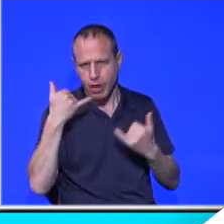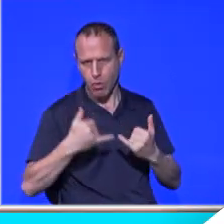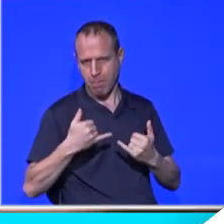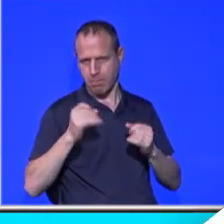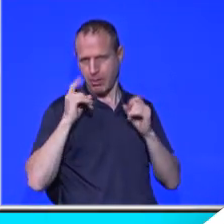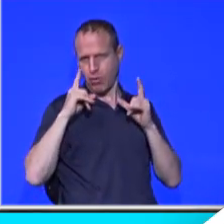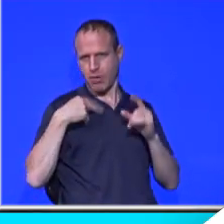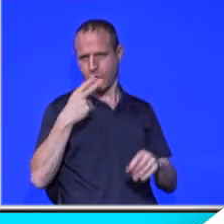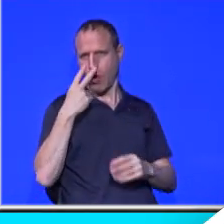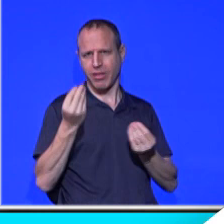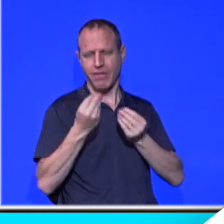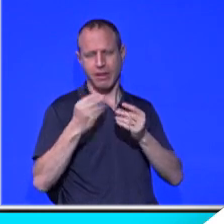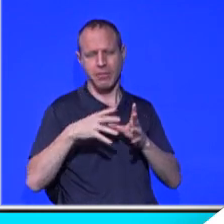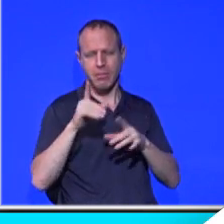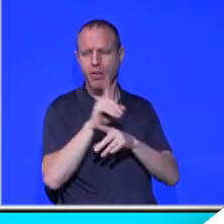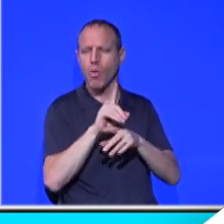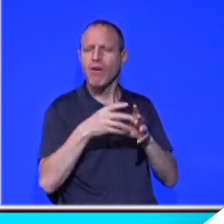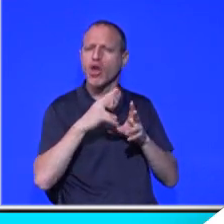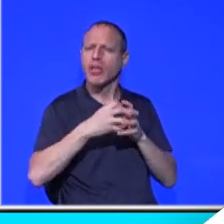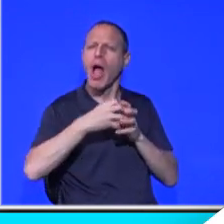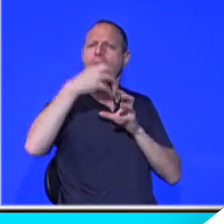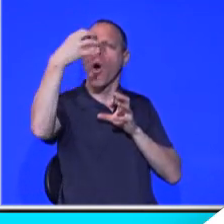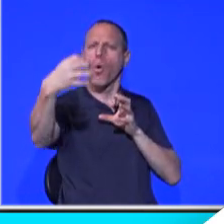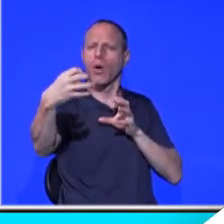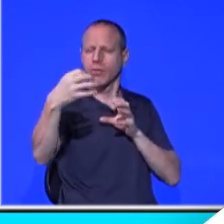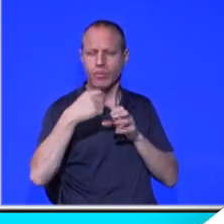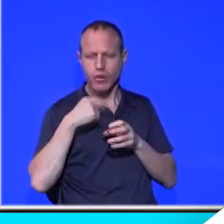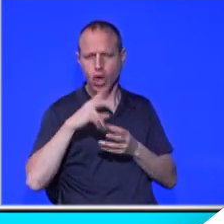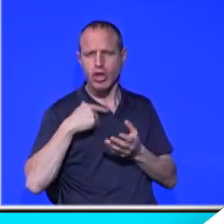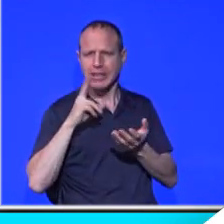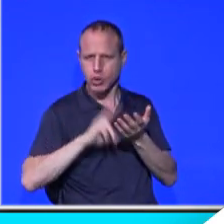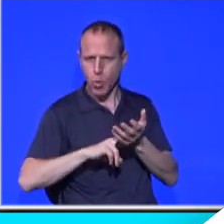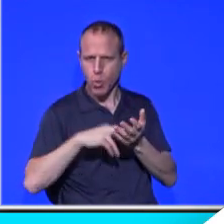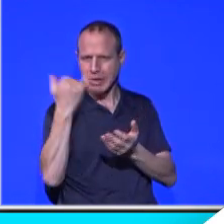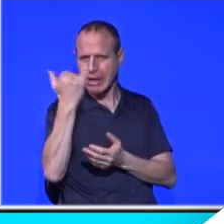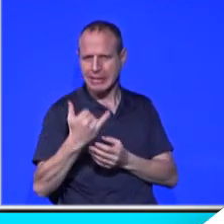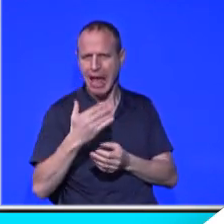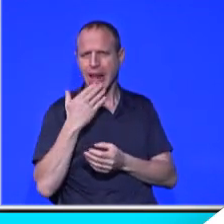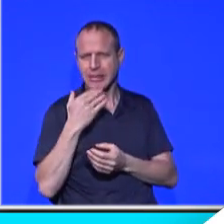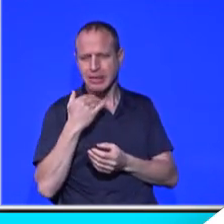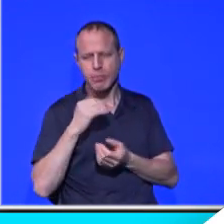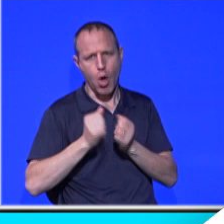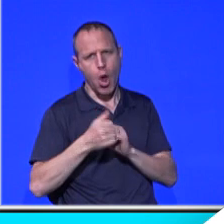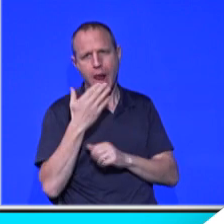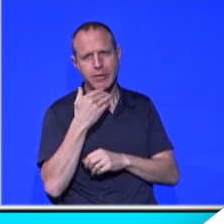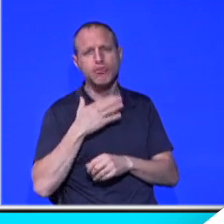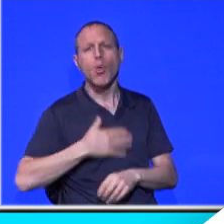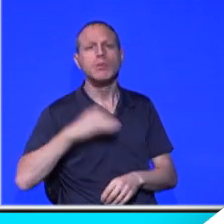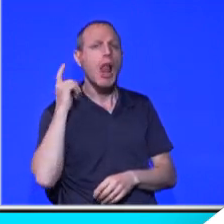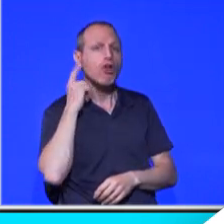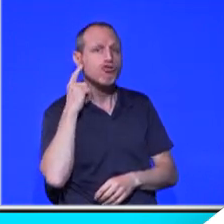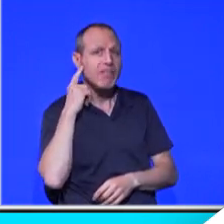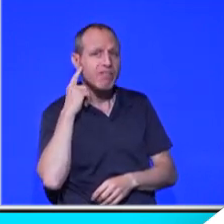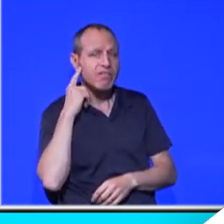פתאום אני רואה דברים לטווחים יותר רחוקים, ויש לי את הזכות לסרטט לישראלים, או לישראלים שרוצים להקשיב,